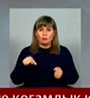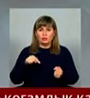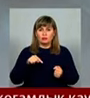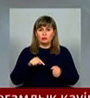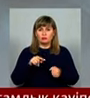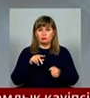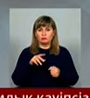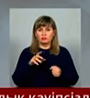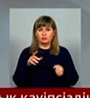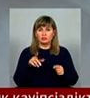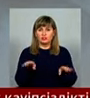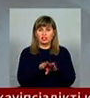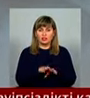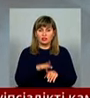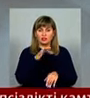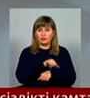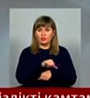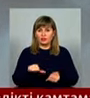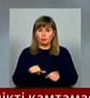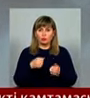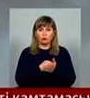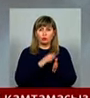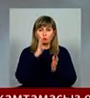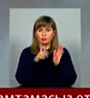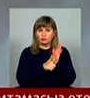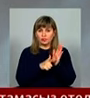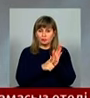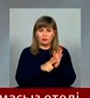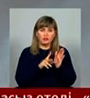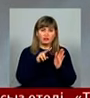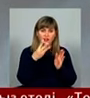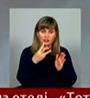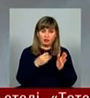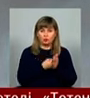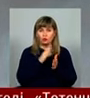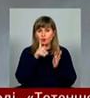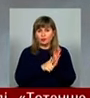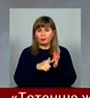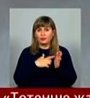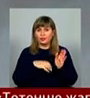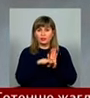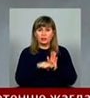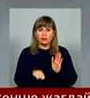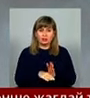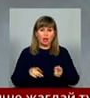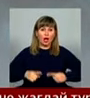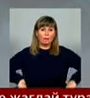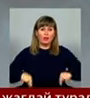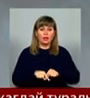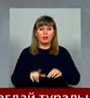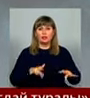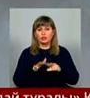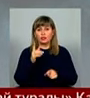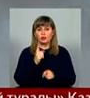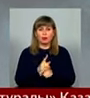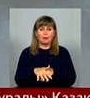час с 23:00 до 7 часов утра. В области также усилят охрану особо важных государственных и стратегических объектов. Действует запрет